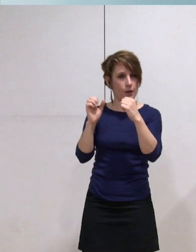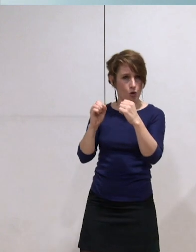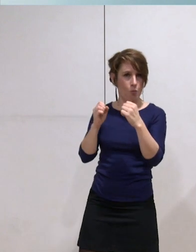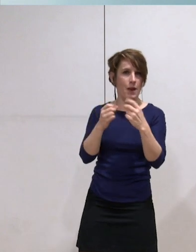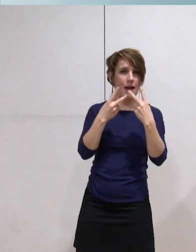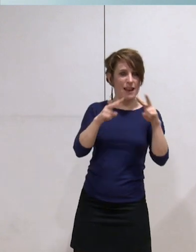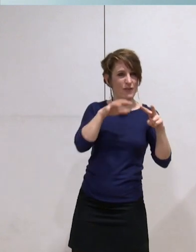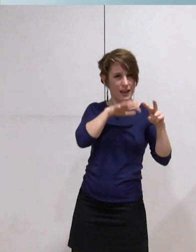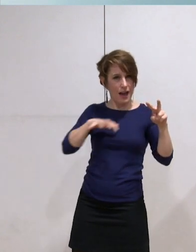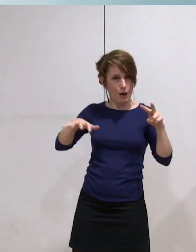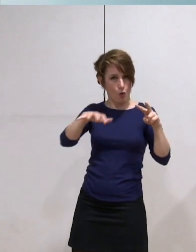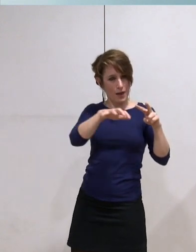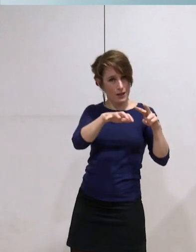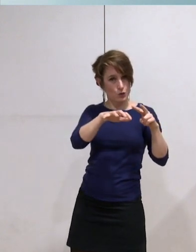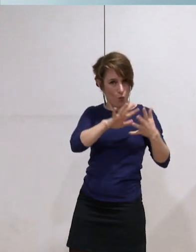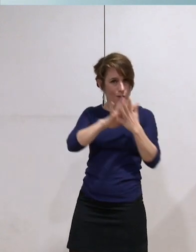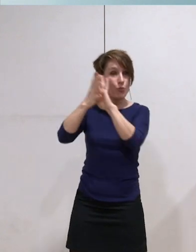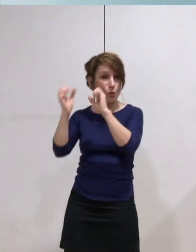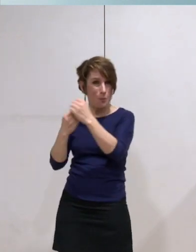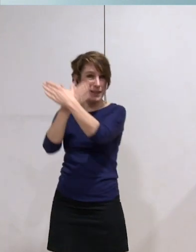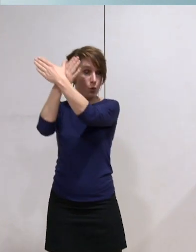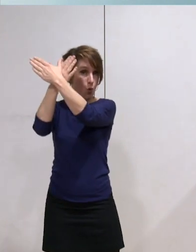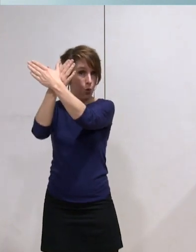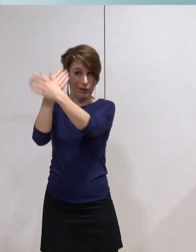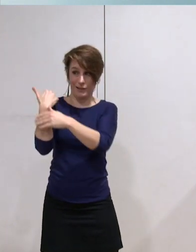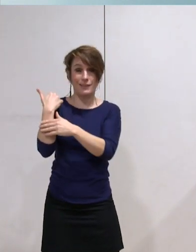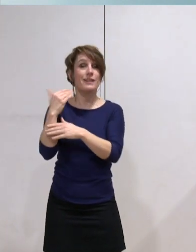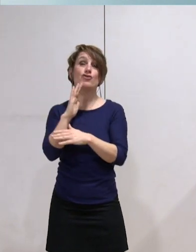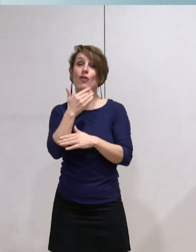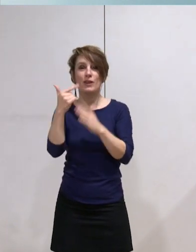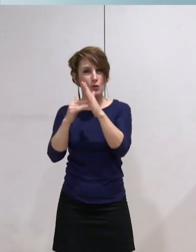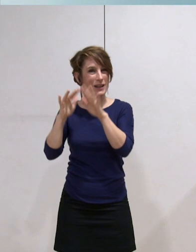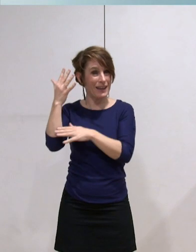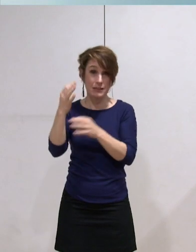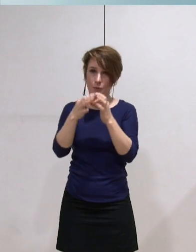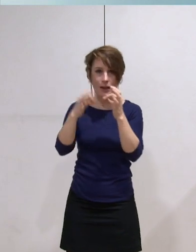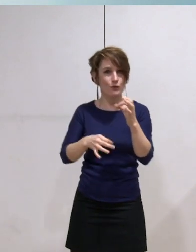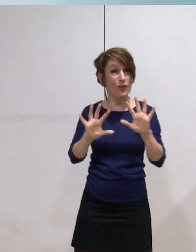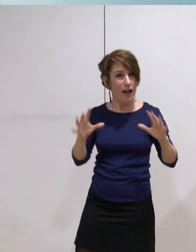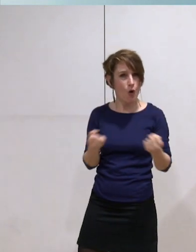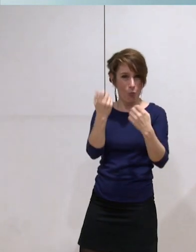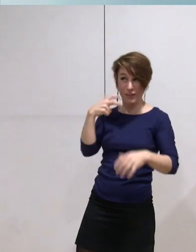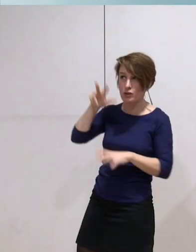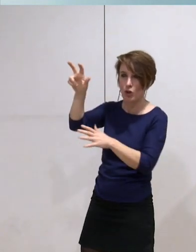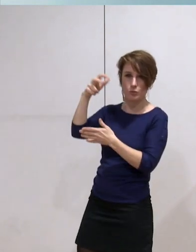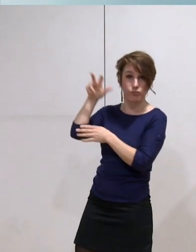métropole au 1er janvier 2015 cela entraîné d'importants transferts de compétences voirie développement économique